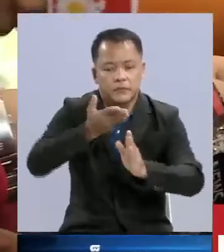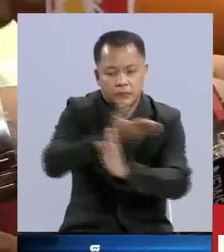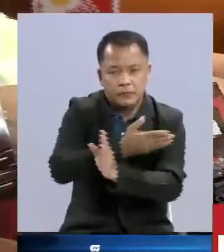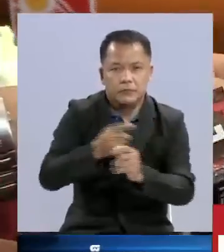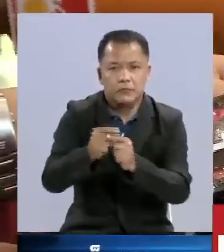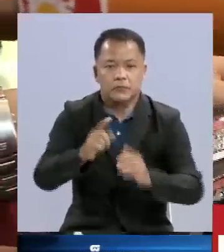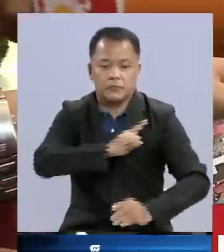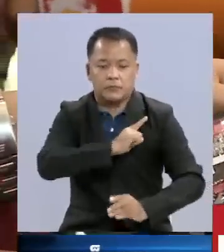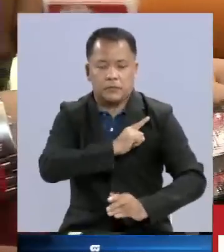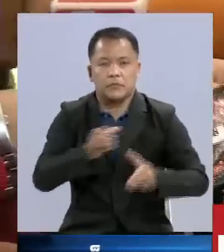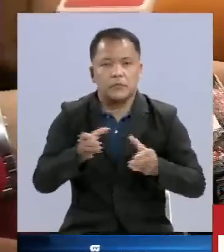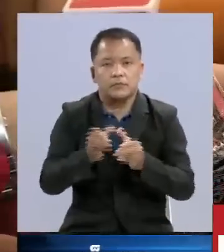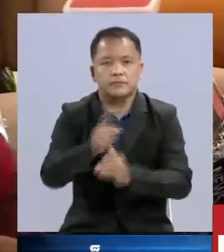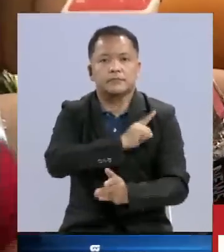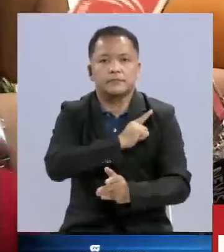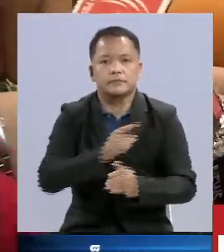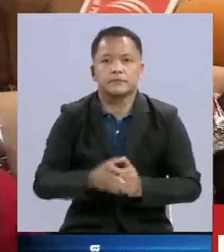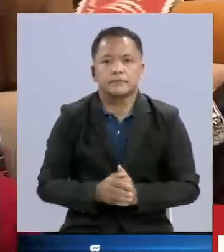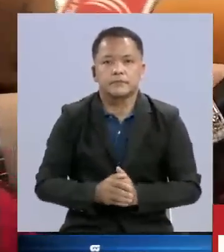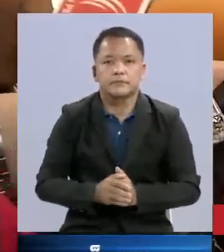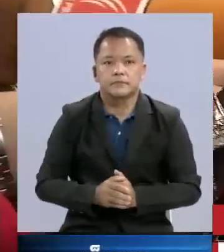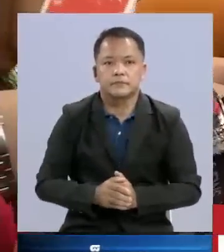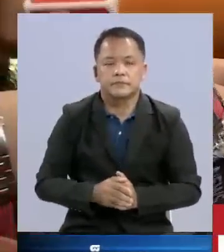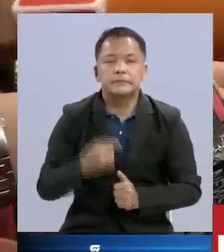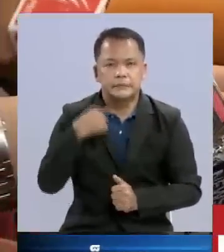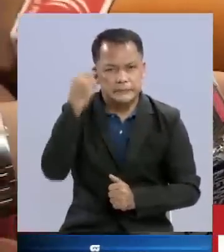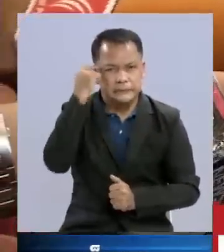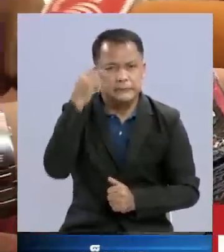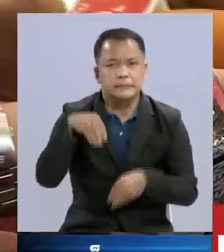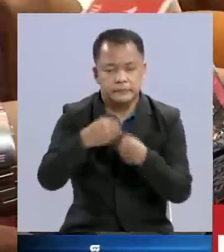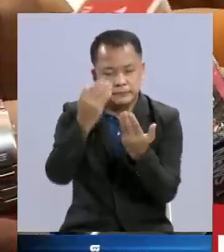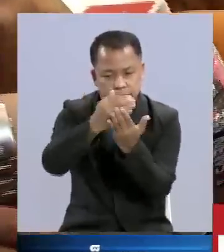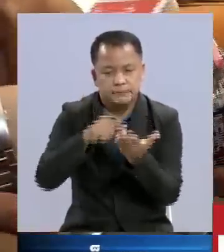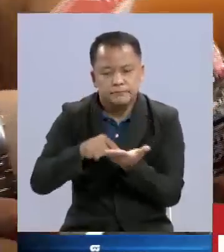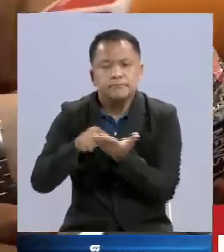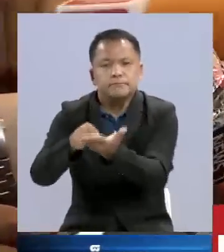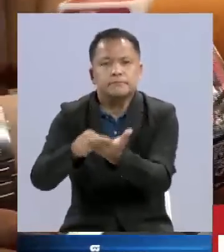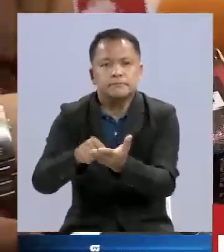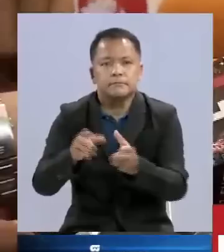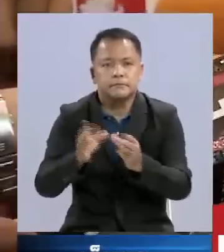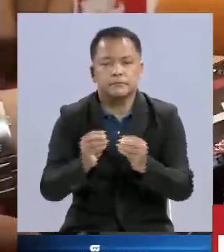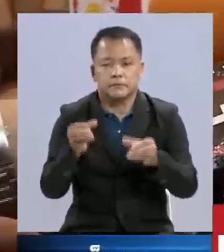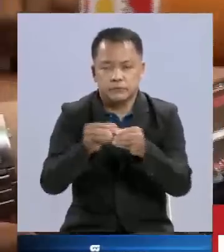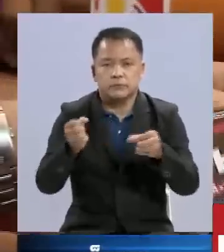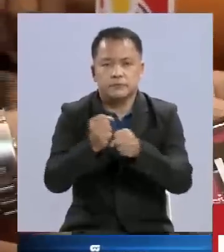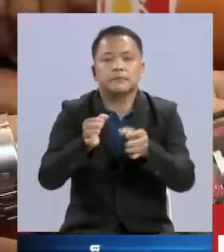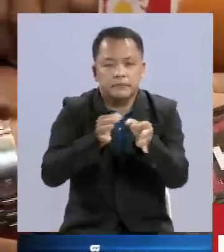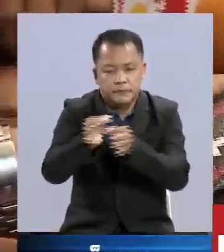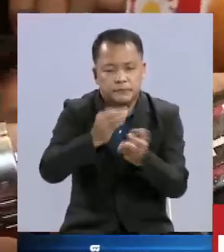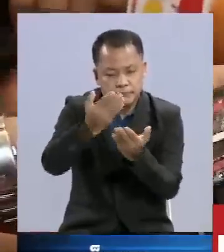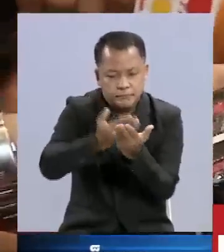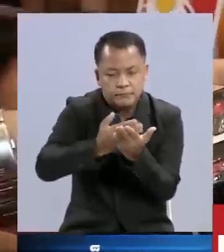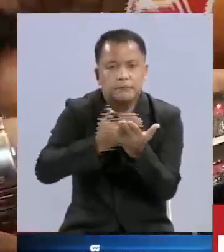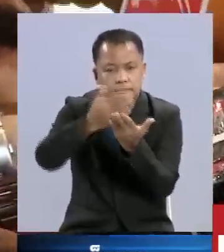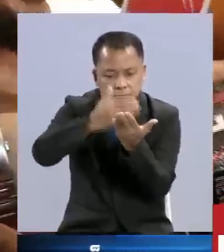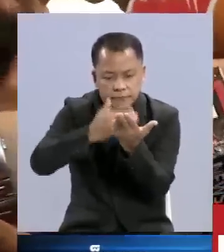ผู้รับผิดชอบในการนะที่ก็คงจะเอารายละเอียดนะครับ ชี้แจงกับคณ